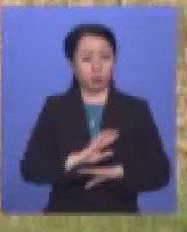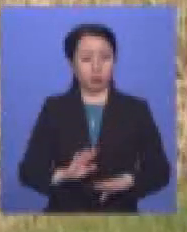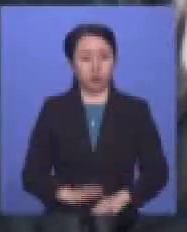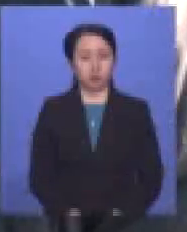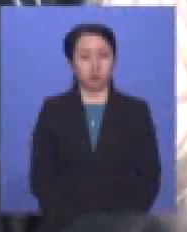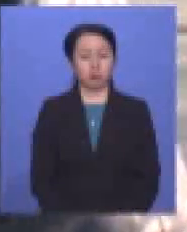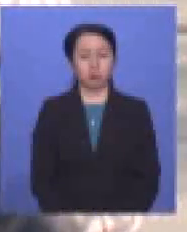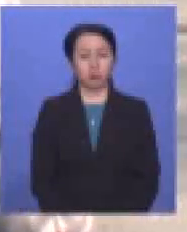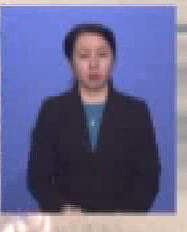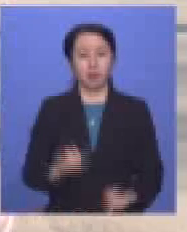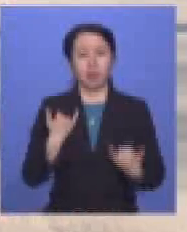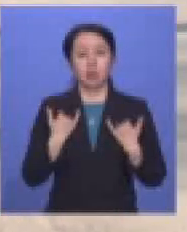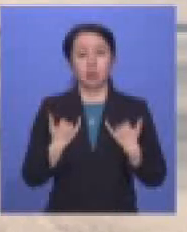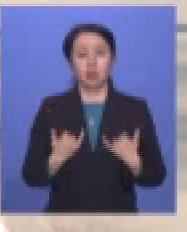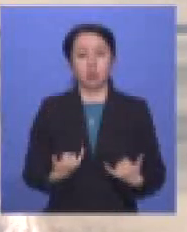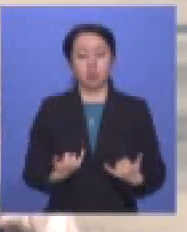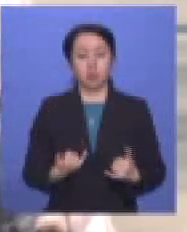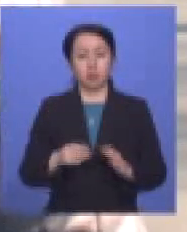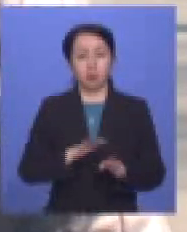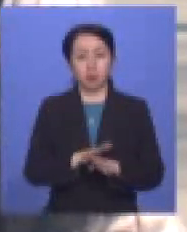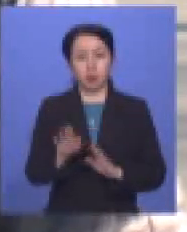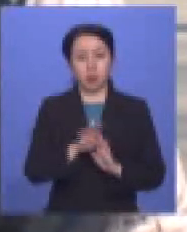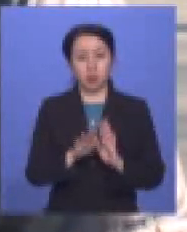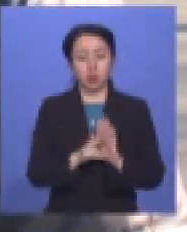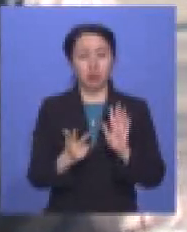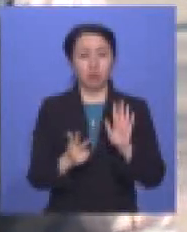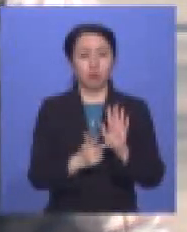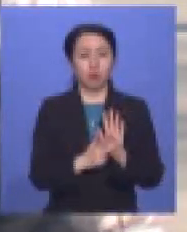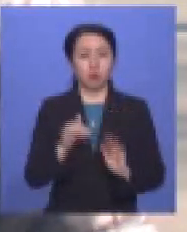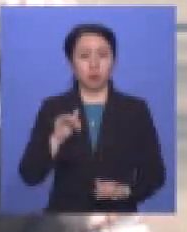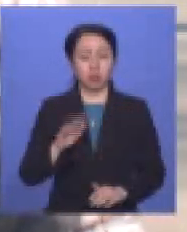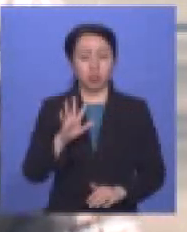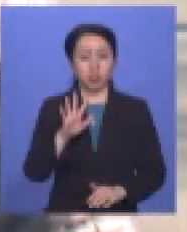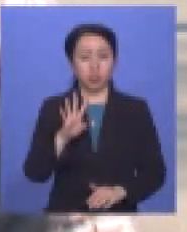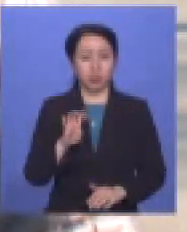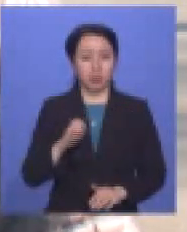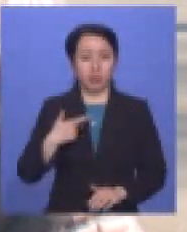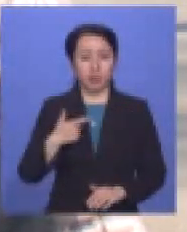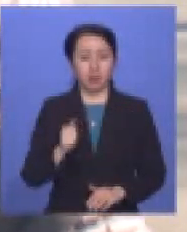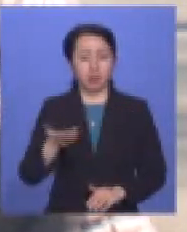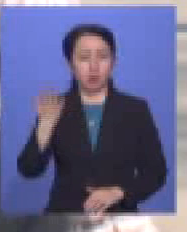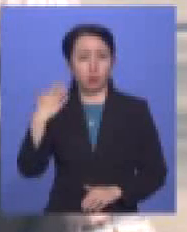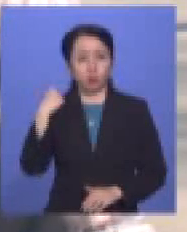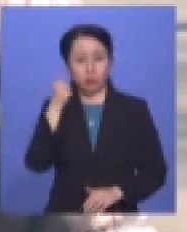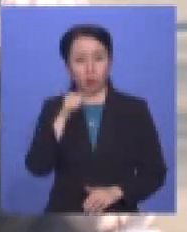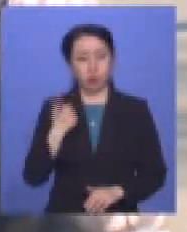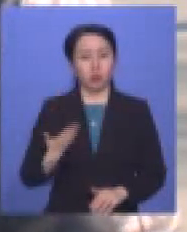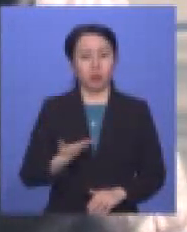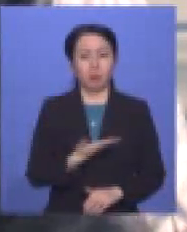назначению. Сейчас вот при задании, значит, 8400 гектаров за прошлый год,